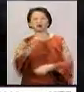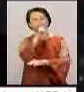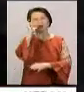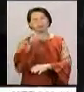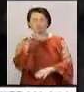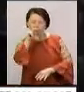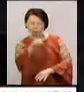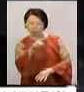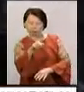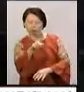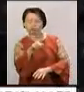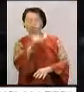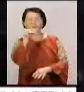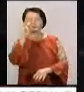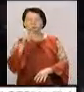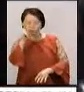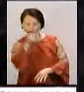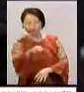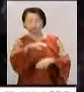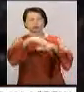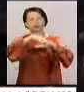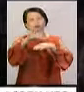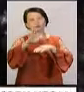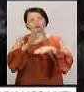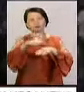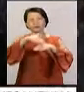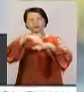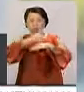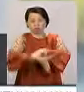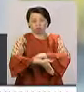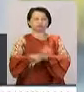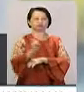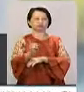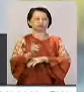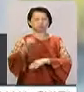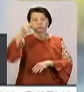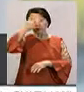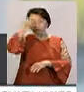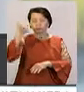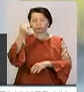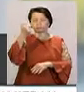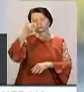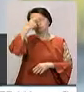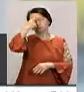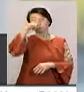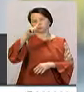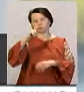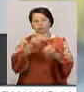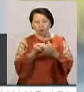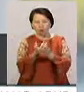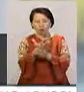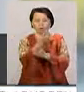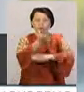secara lebih daripada daripada itu sebab untuk